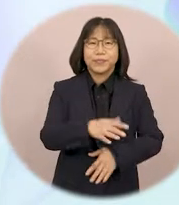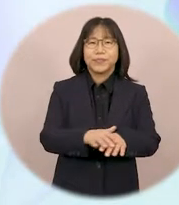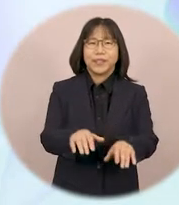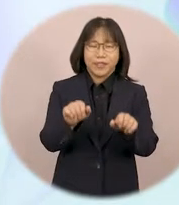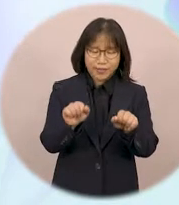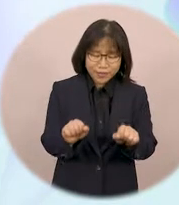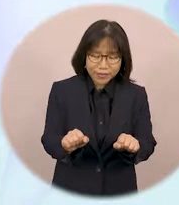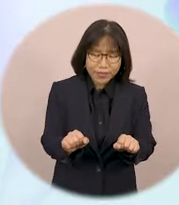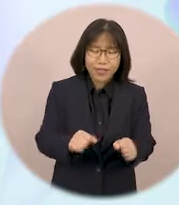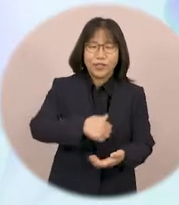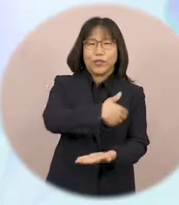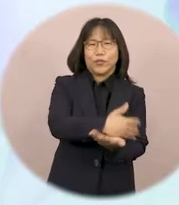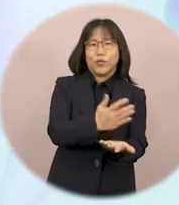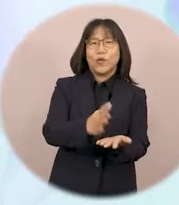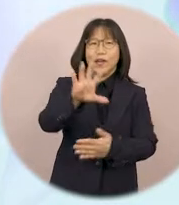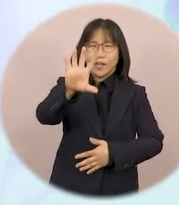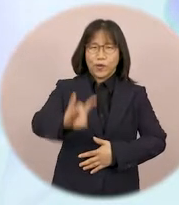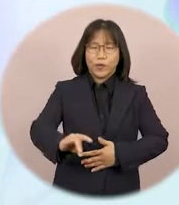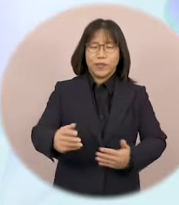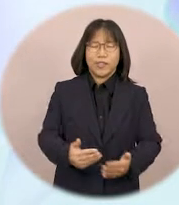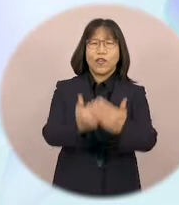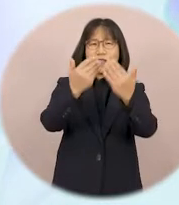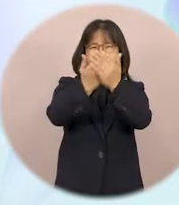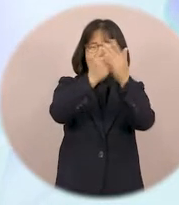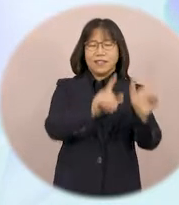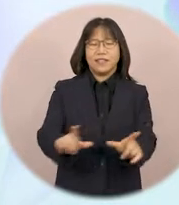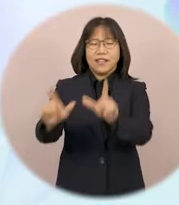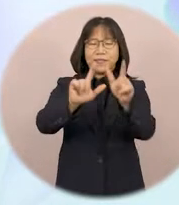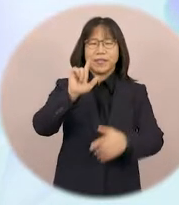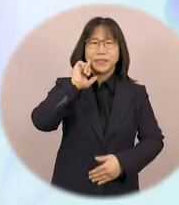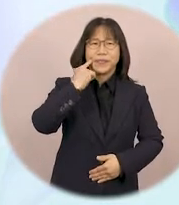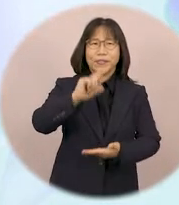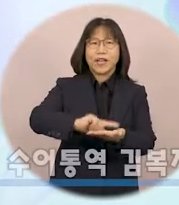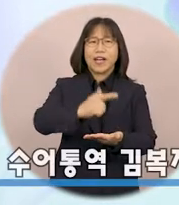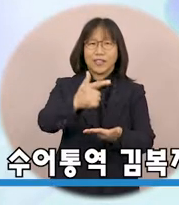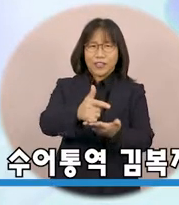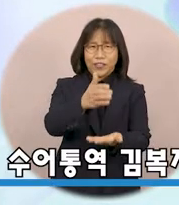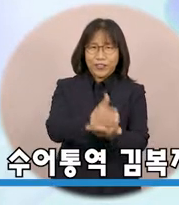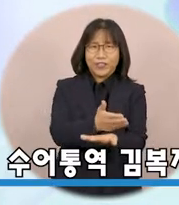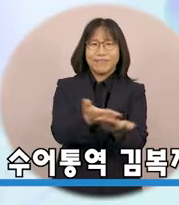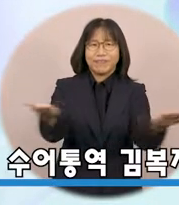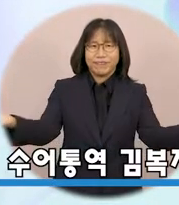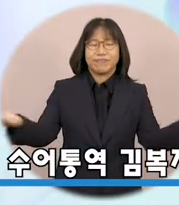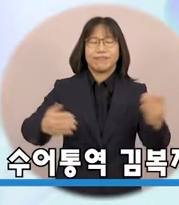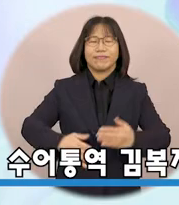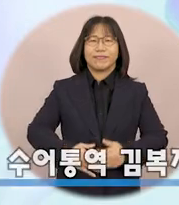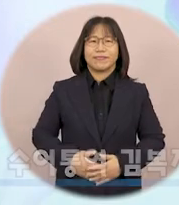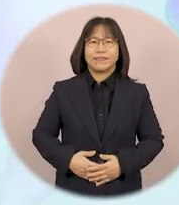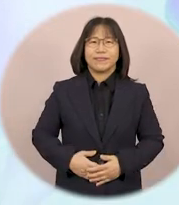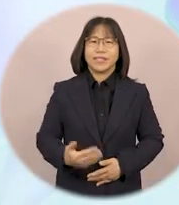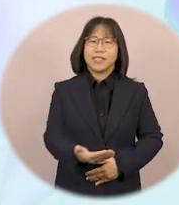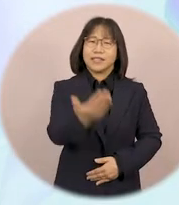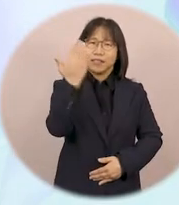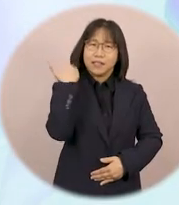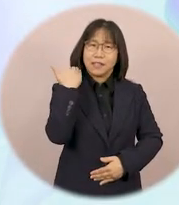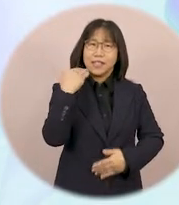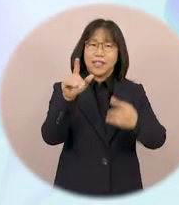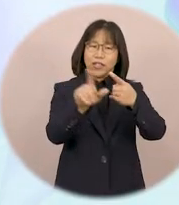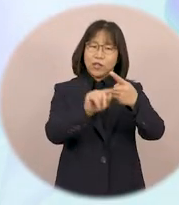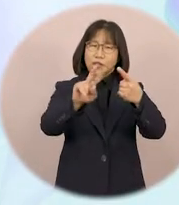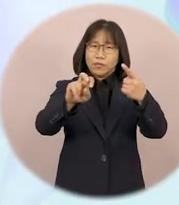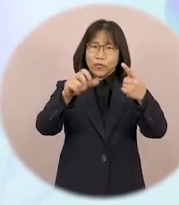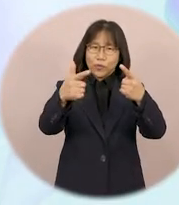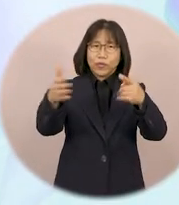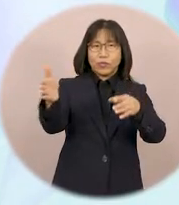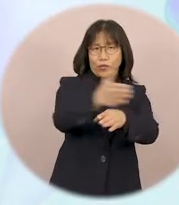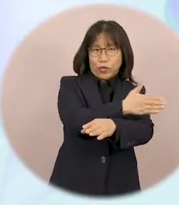구민 여러분 안녕하십니까 조화로운 성장 삶이 아름다운 강서 아이 강서 팁 이지민 줍니다 지난달 26일부터